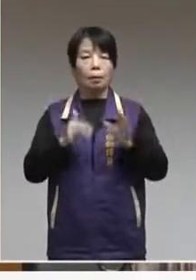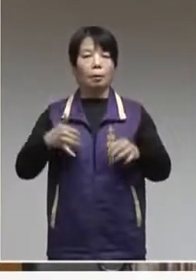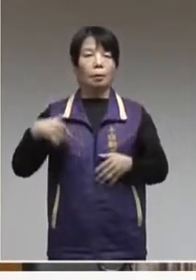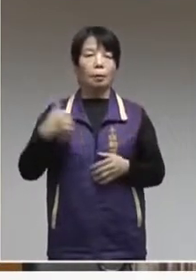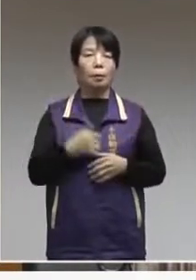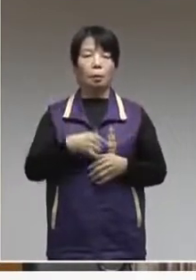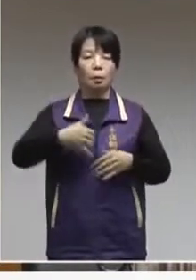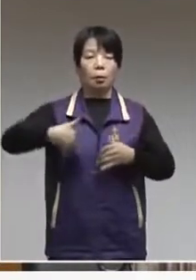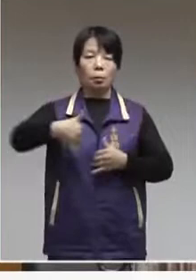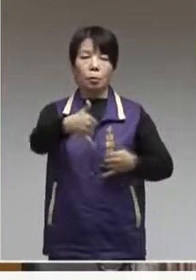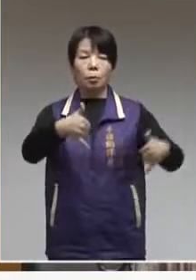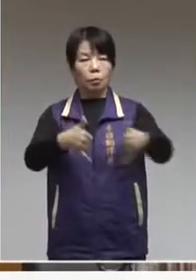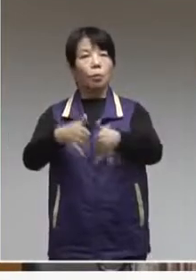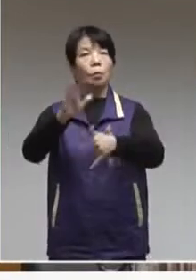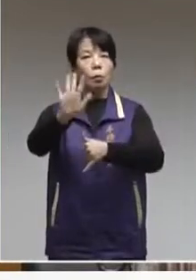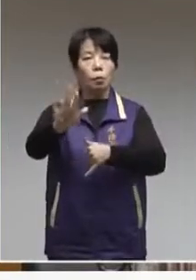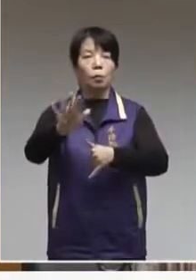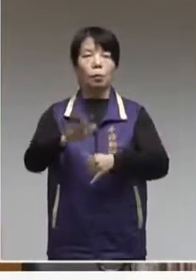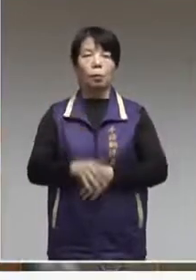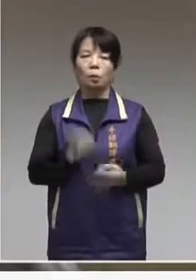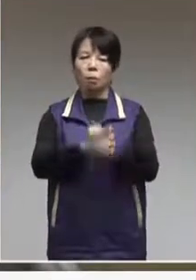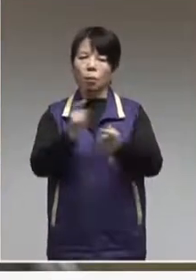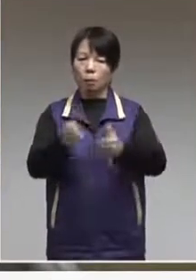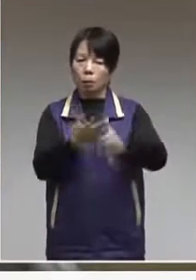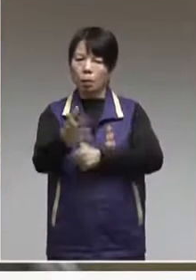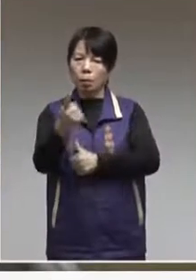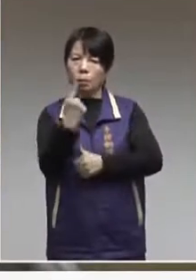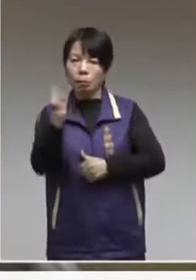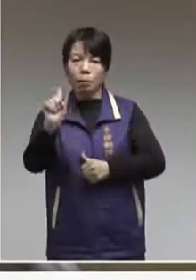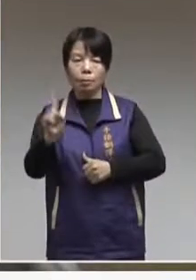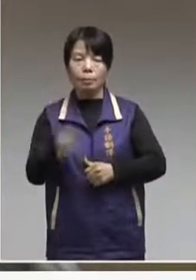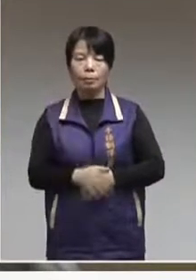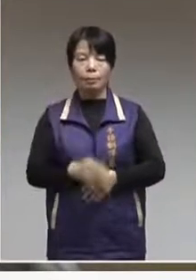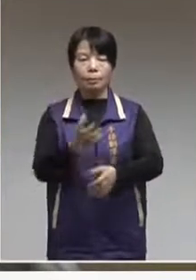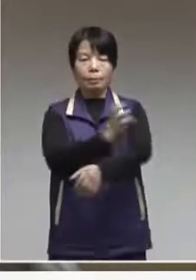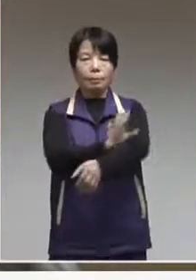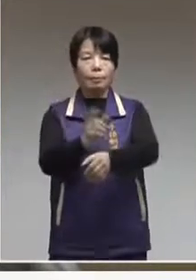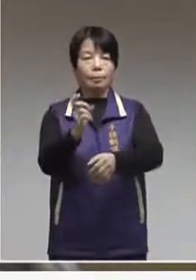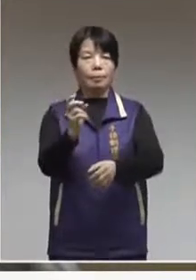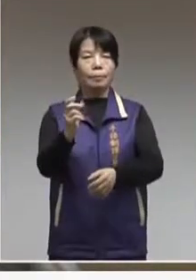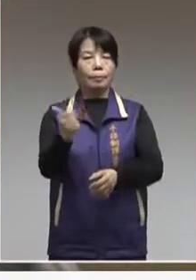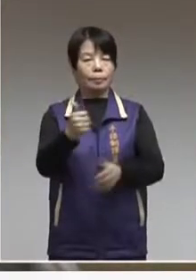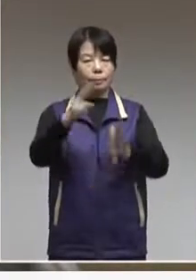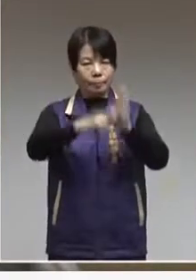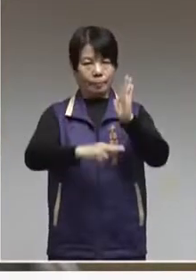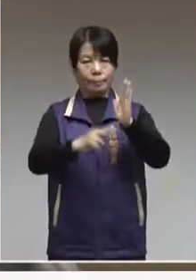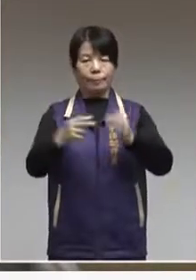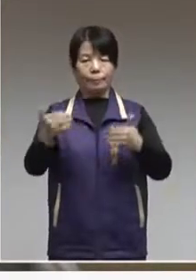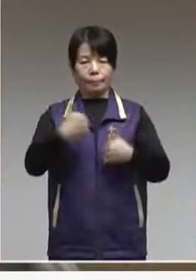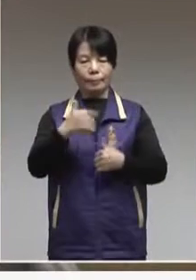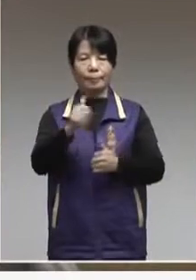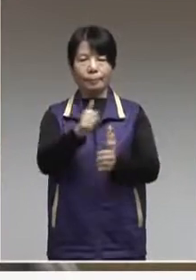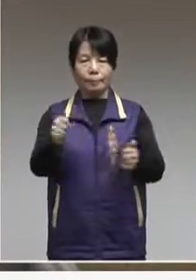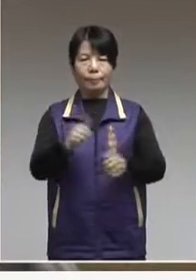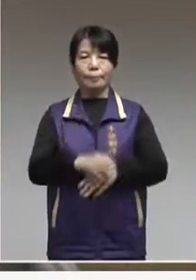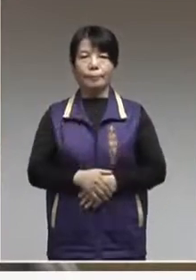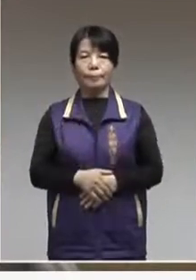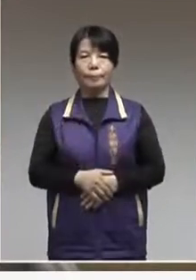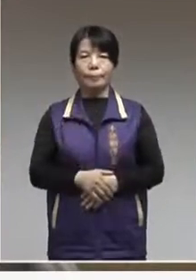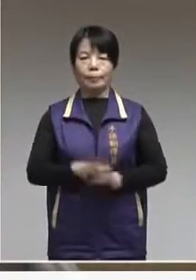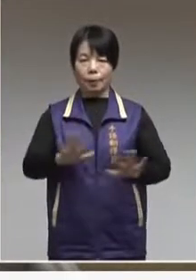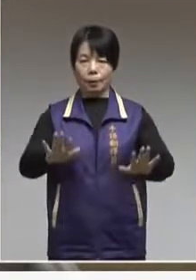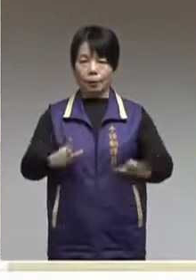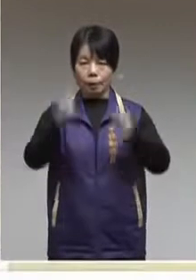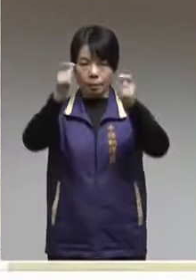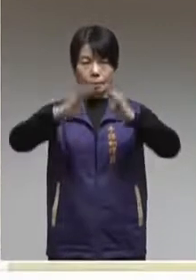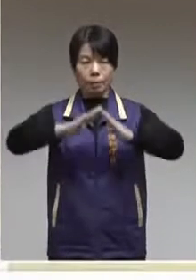以请问可能的感染源是什么吗？ 那我请潘基正说明。 是啊，谢谢提问。那我想在目